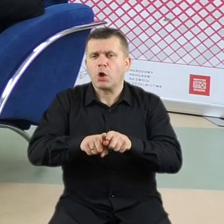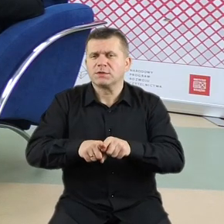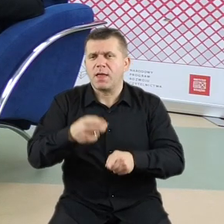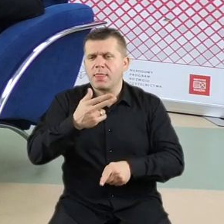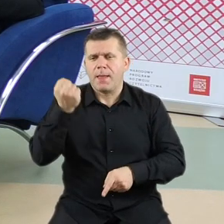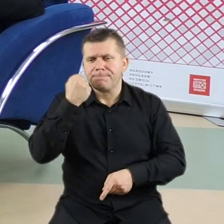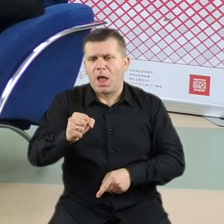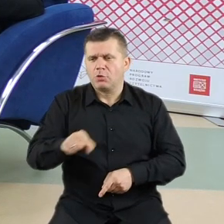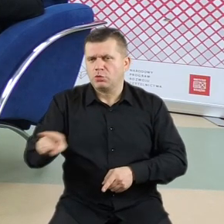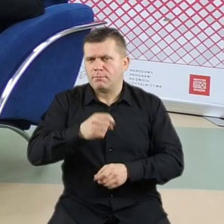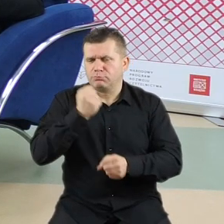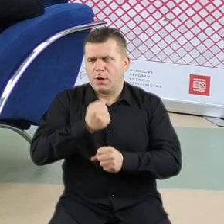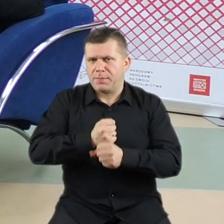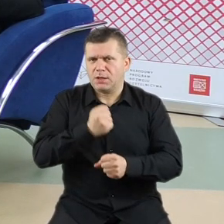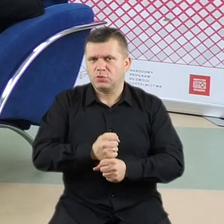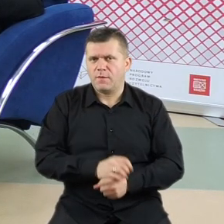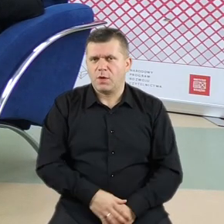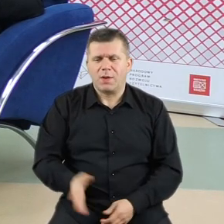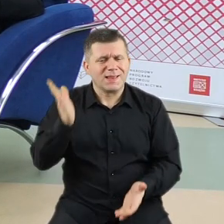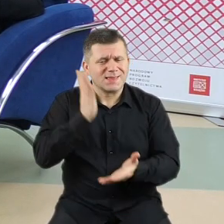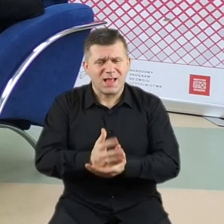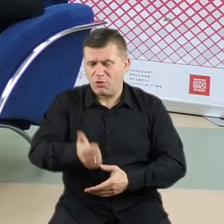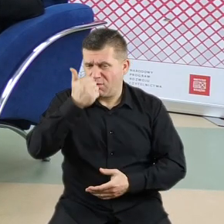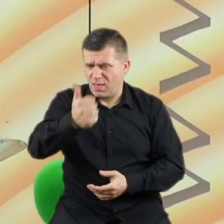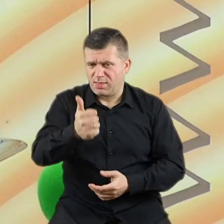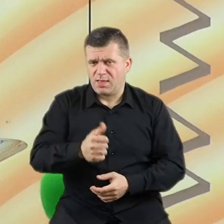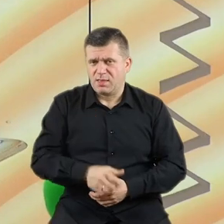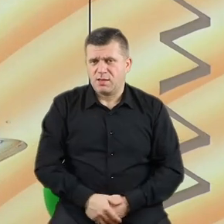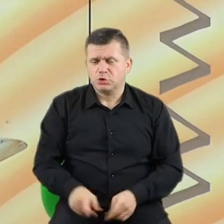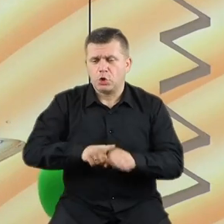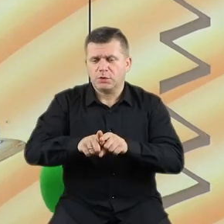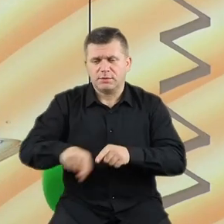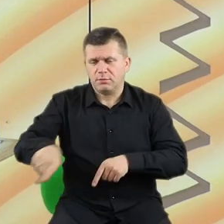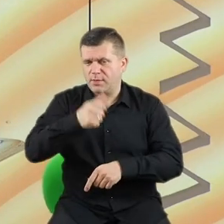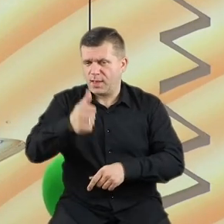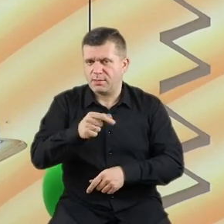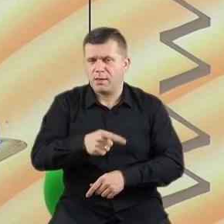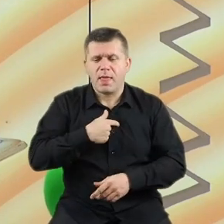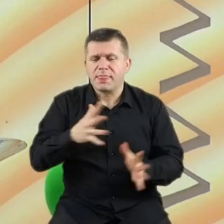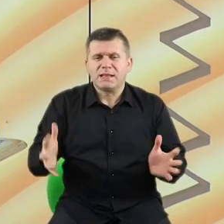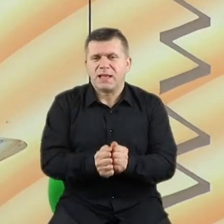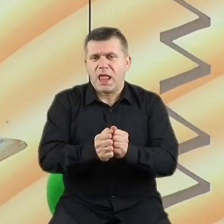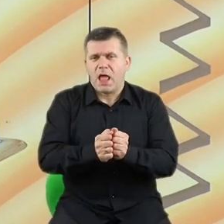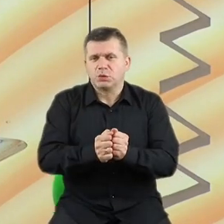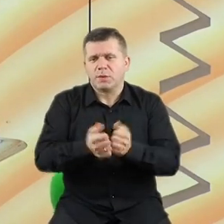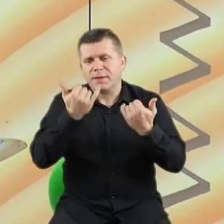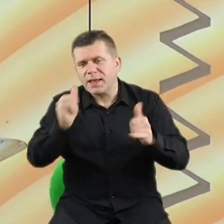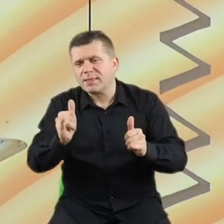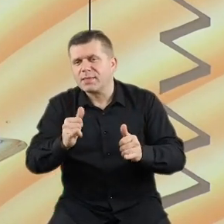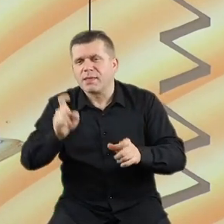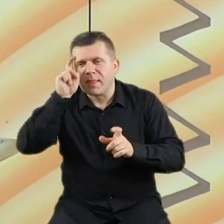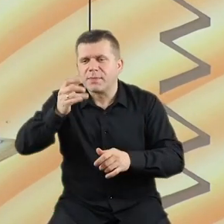najbardziej przepracował sobie. No nie, jako jedyny z rodzeństwa przepracował. No tak, bo jak nie znalazłam żadnego przeciętnego